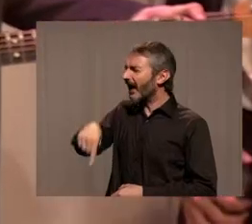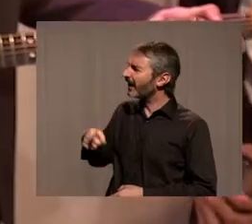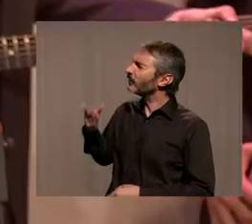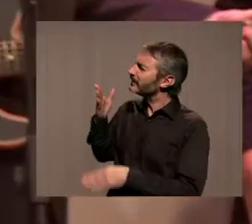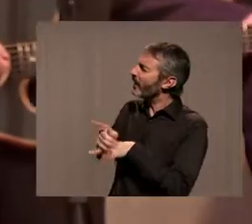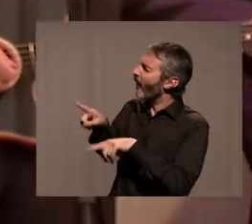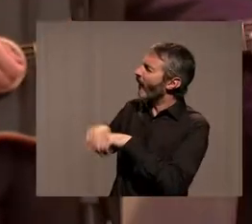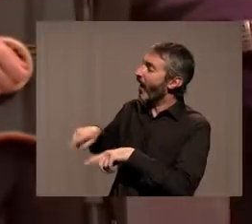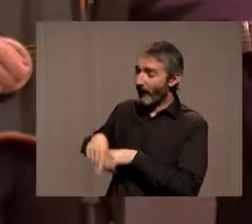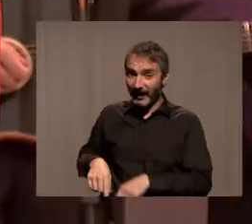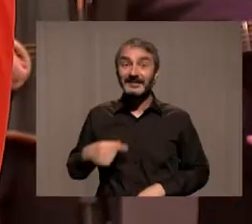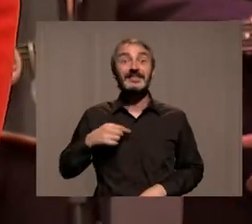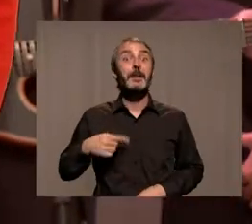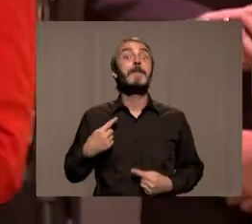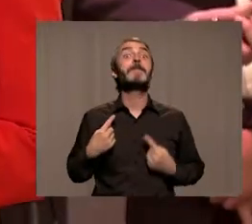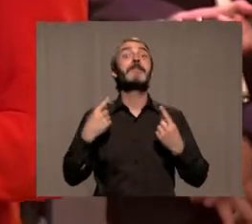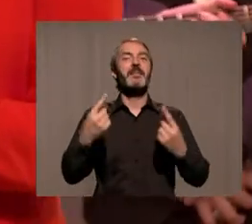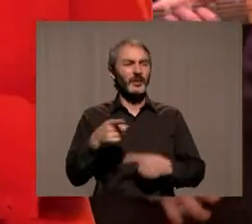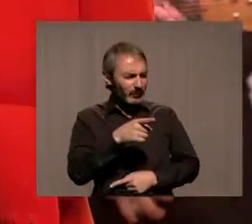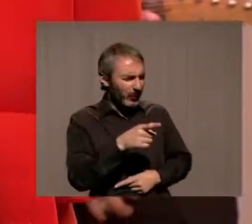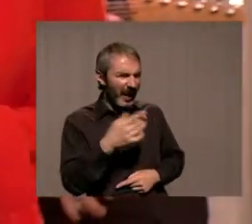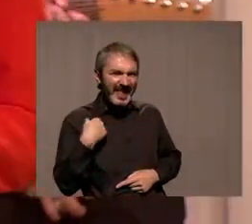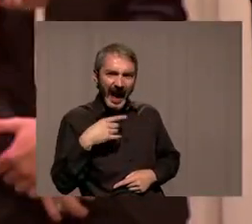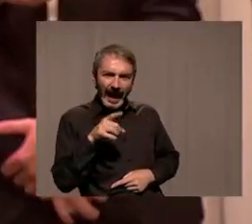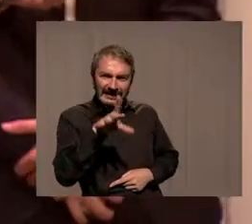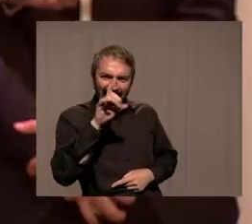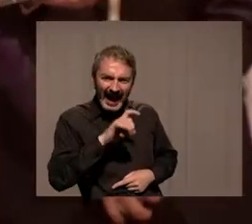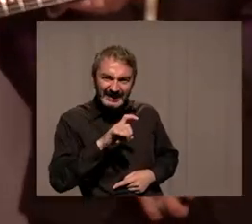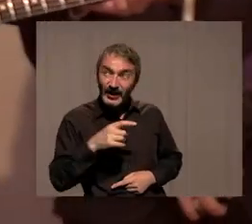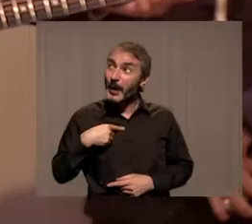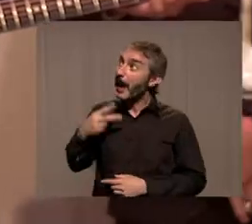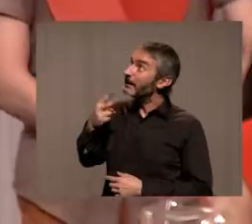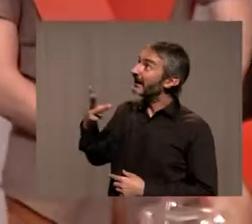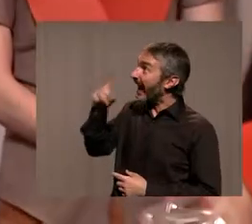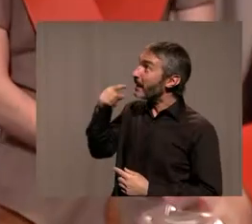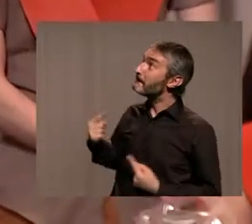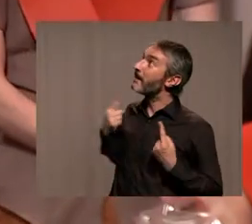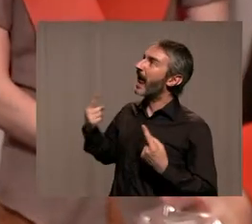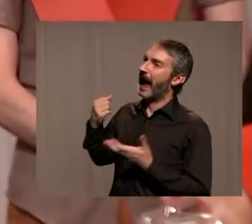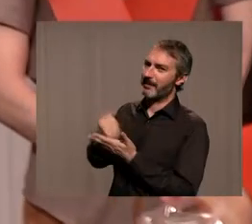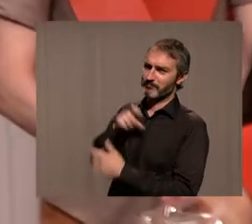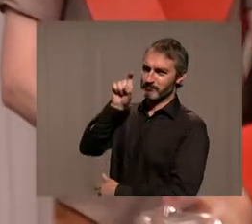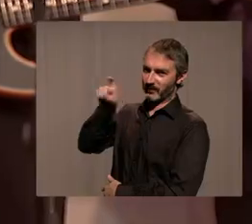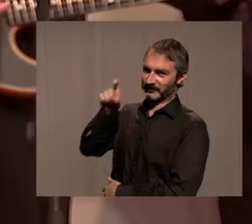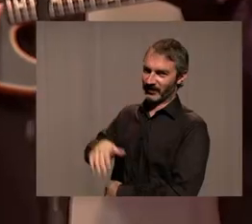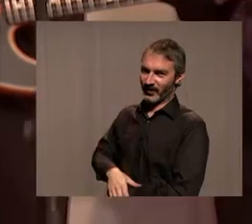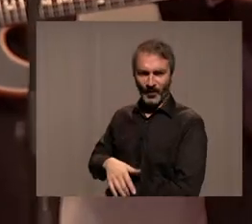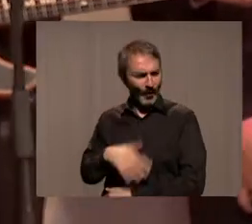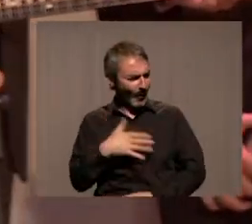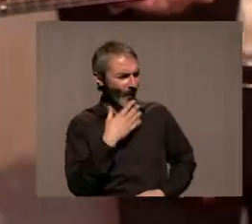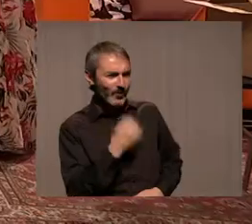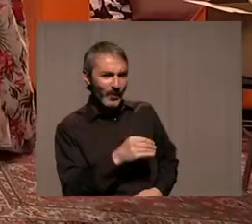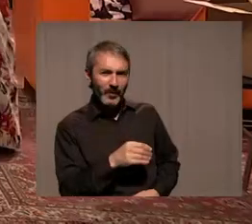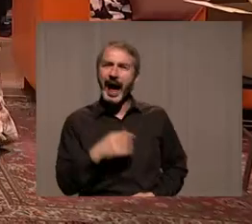Sí. Que vas va començar ser la primera. Vas començar a fer classe amb 15 anys. Amb 23 anys. 23? 23, 23 crec que sí. Veus que però, Mònica, recordes